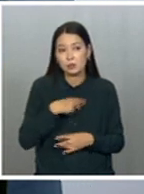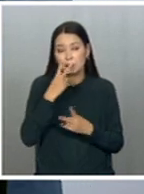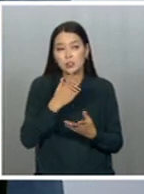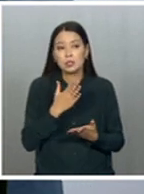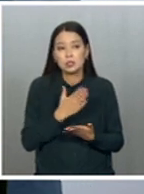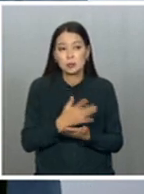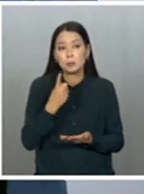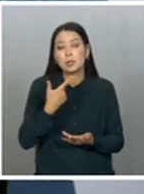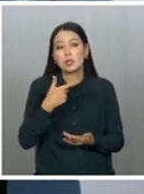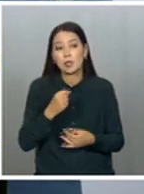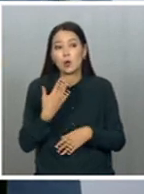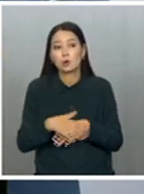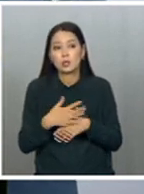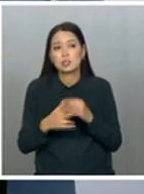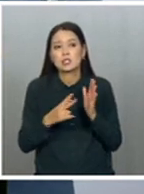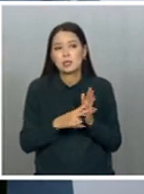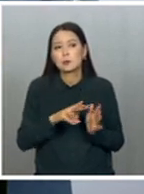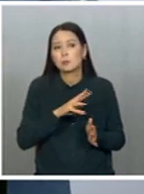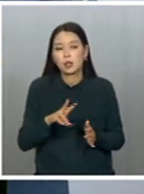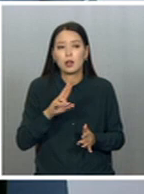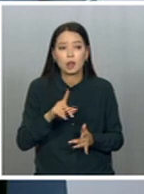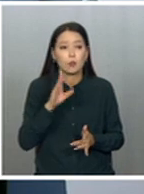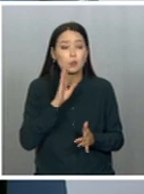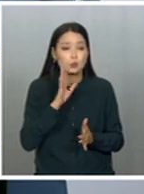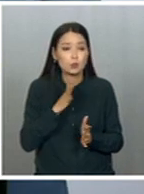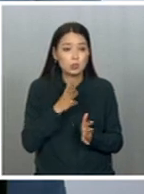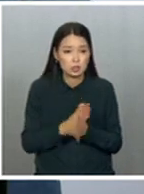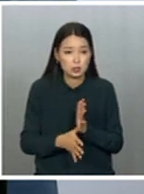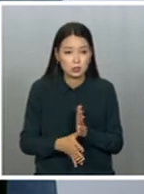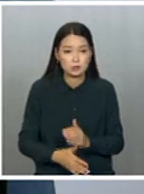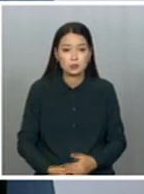кезеңінде 8 миллион килограмм суды буландырады.